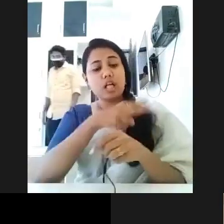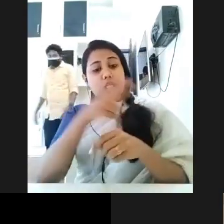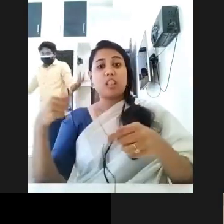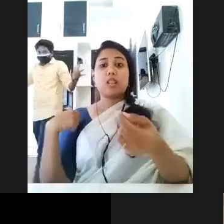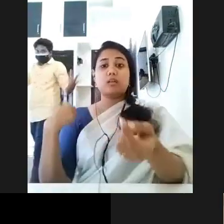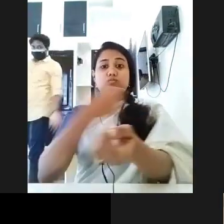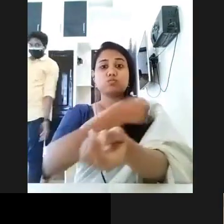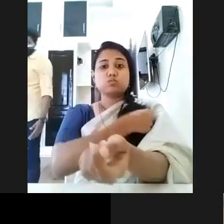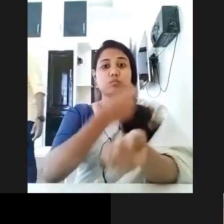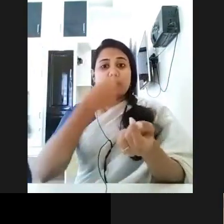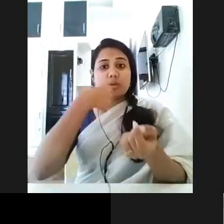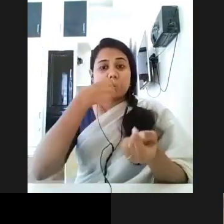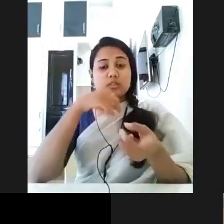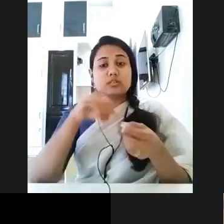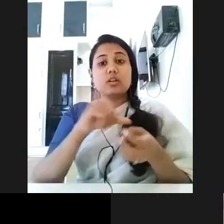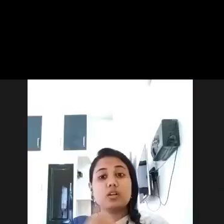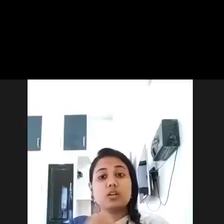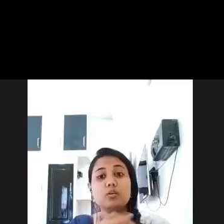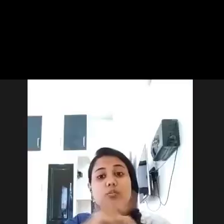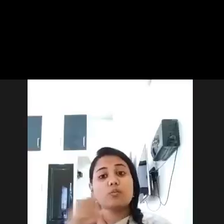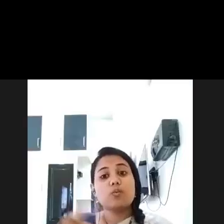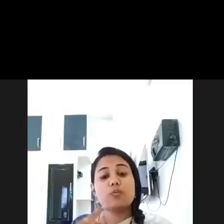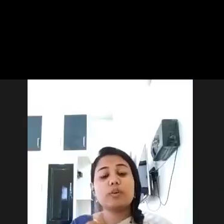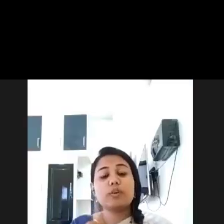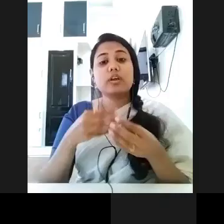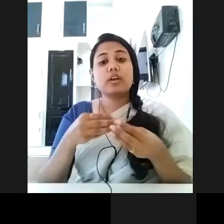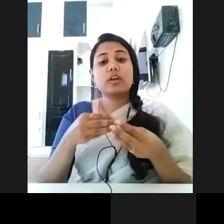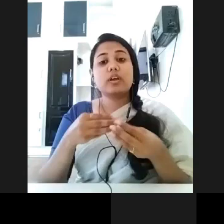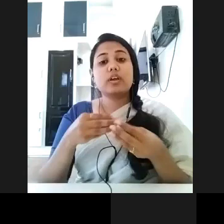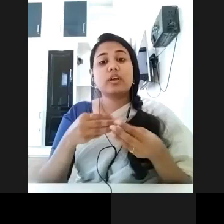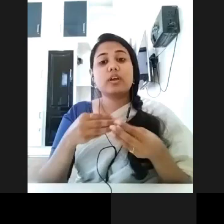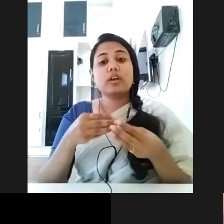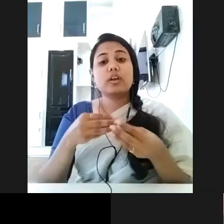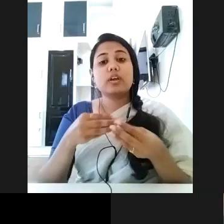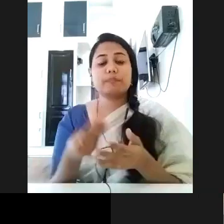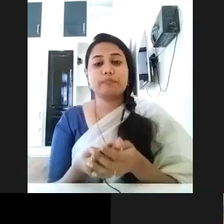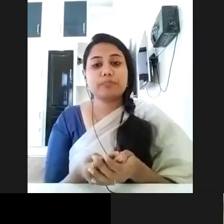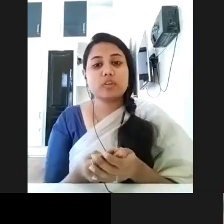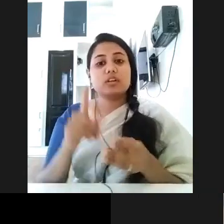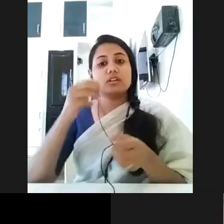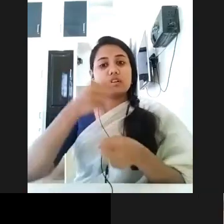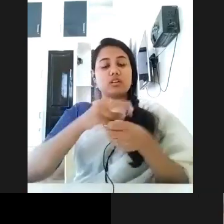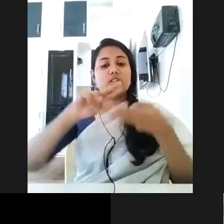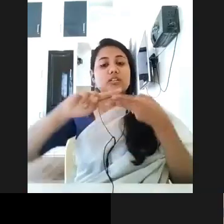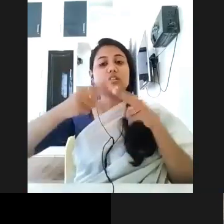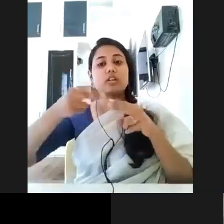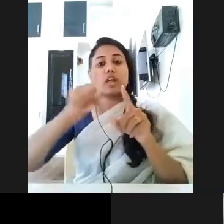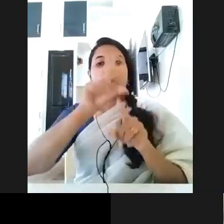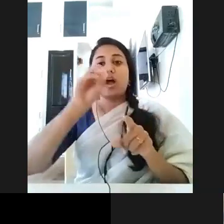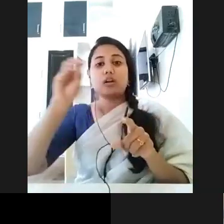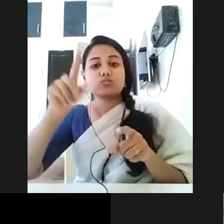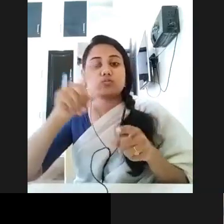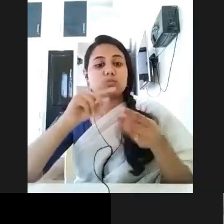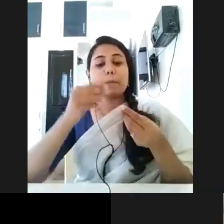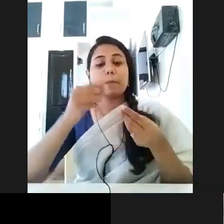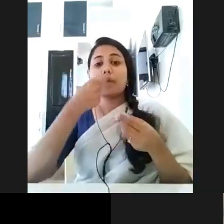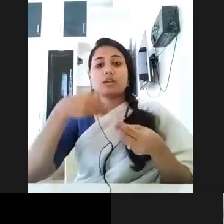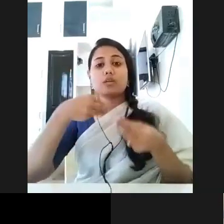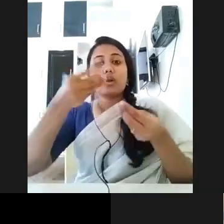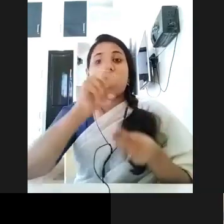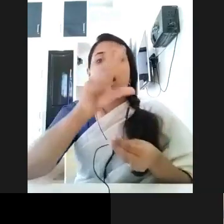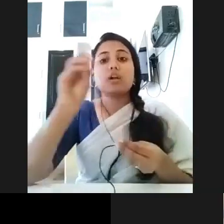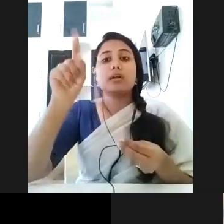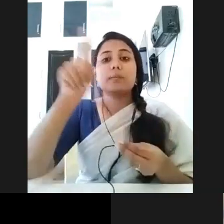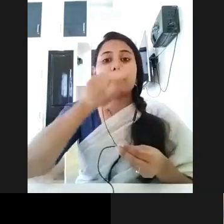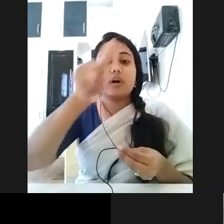നമുക്ക് കൊടുക്കുന്ന മുമ്പ് ഒരാൾക്ക് ഈ ജനറ്റിക് ഡയഗ്നോസിസ് 100% റിക്വയർഡ് ആണ്. സോ എന്താ സംഭവിക്കുന്ന SMA പറഞ്ഞാൽ